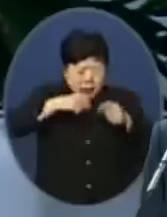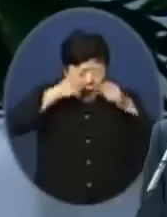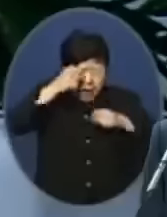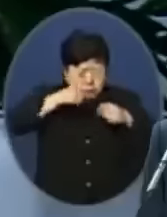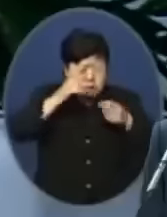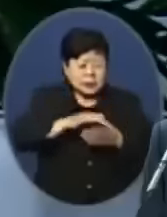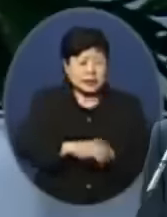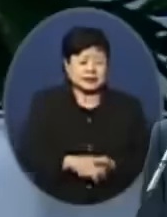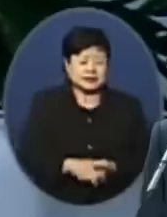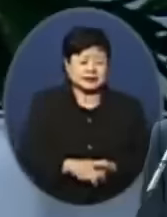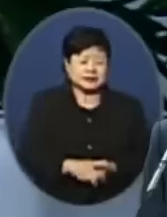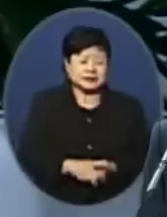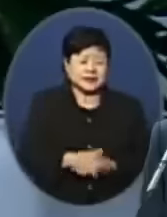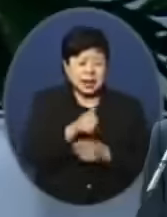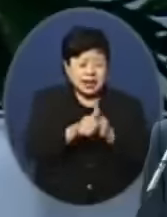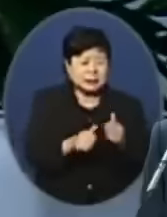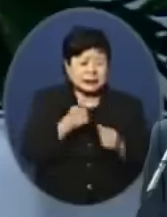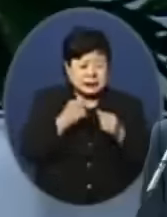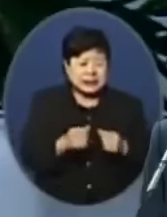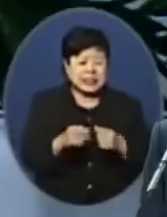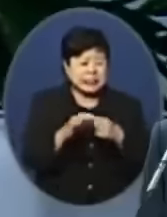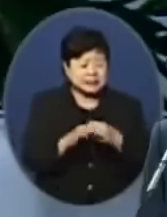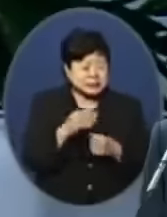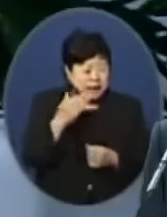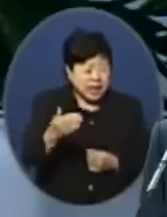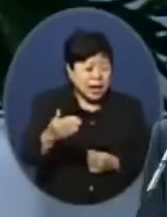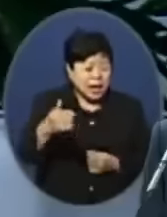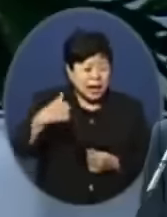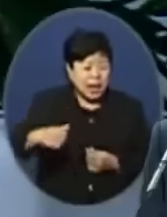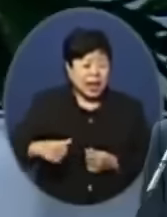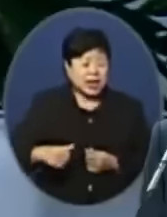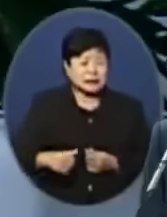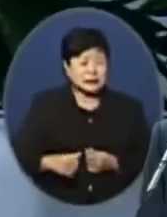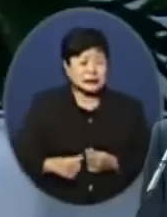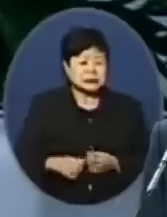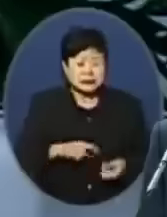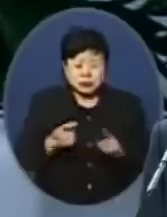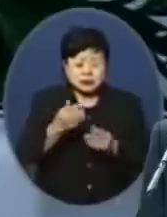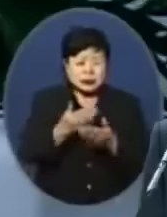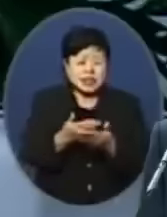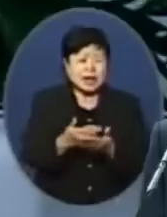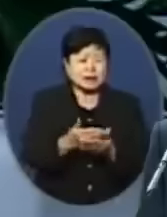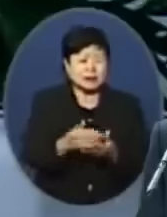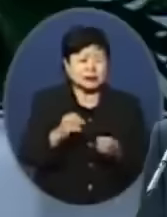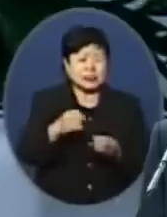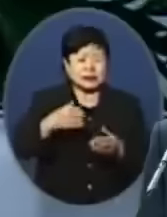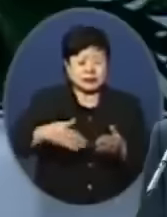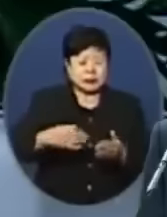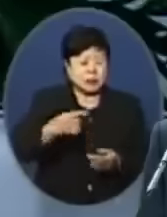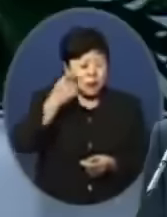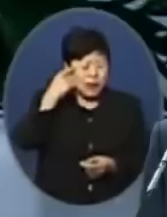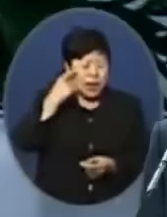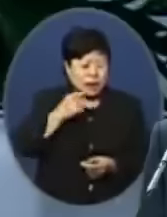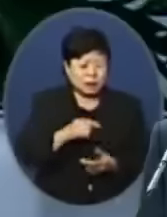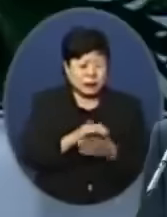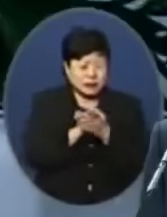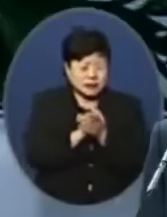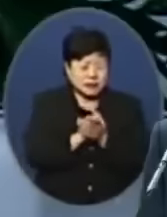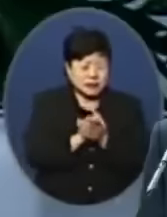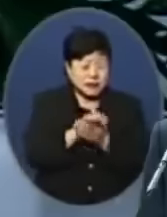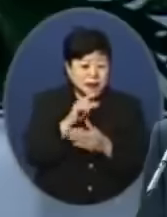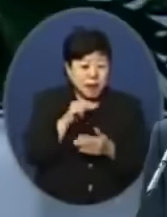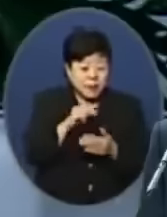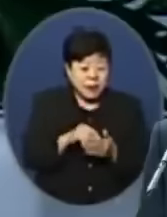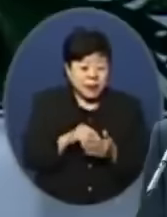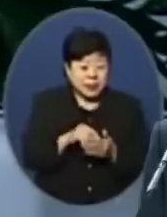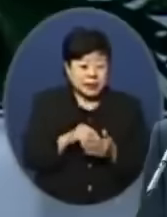하게 하나님 살아계십니까? 이렇게 기도해도 응답을 안 해주시니 어떻게 합니까? 그러니까 그